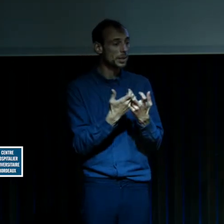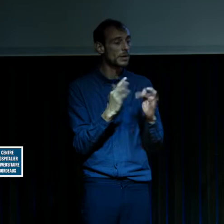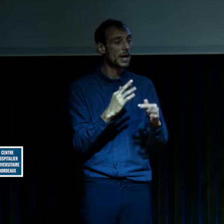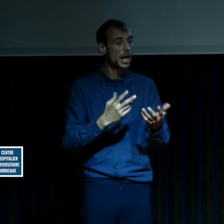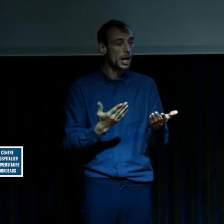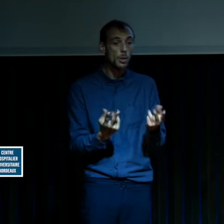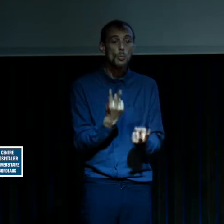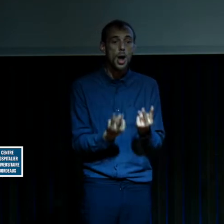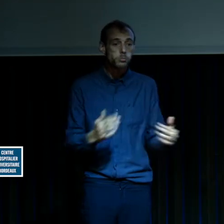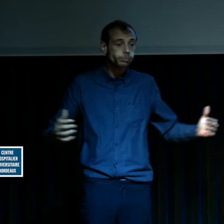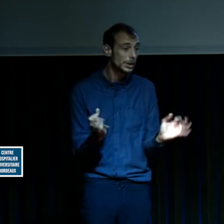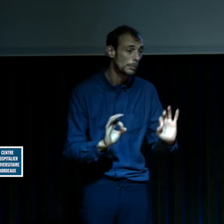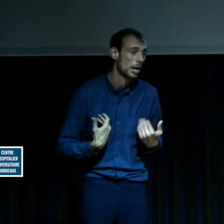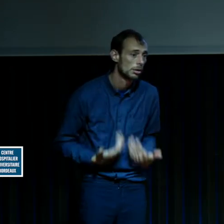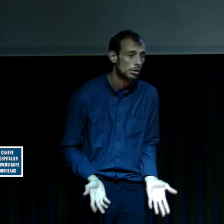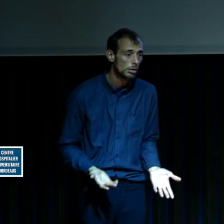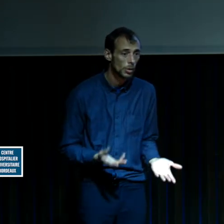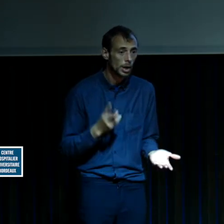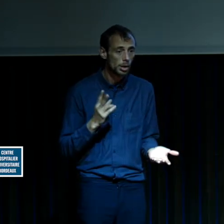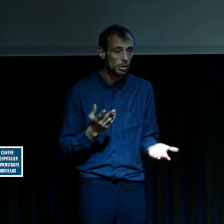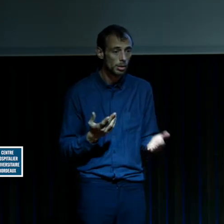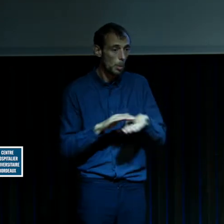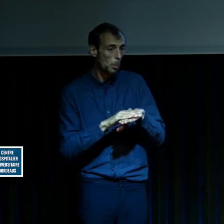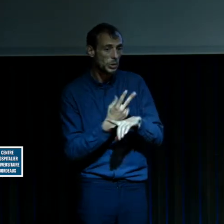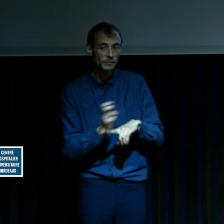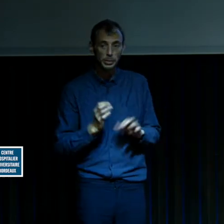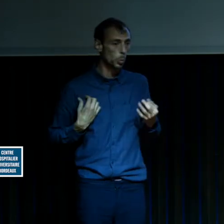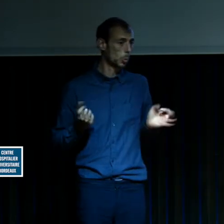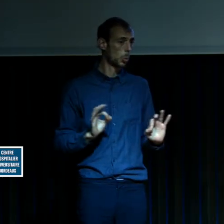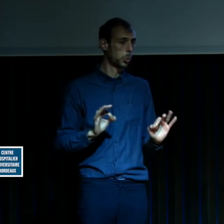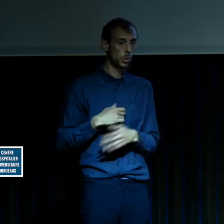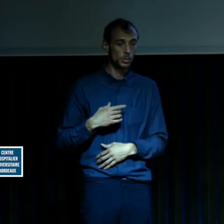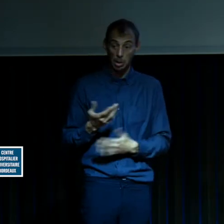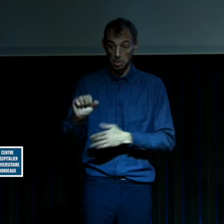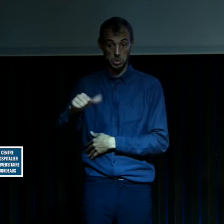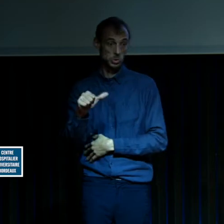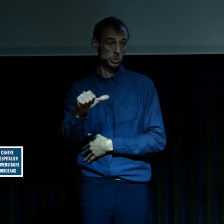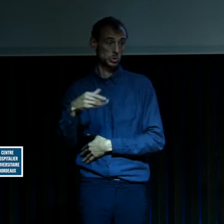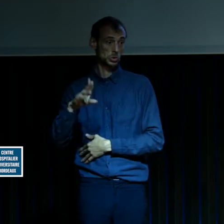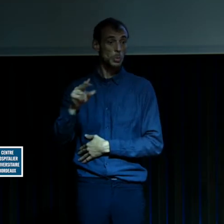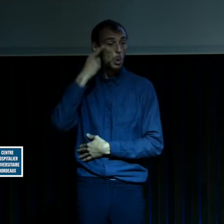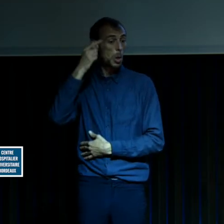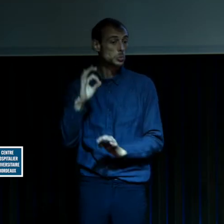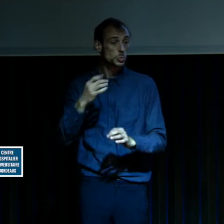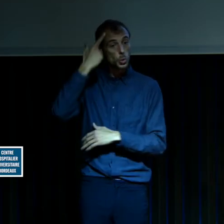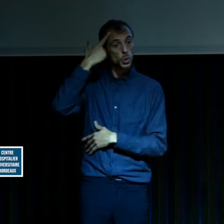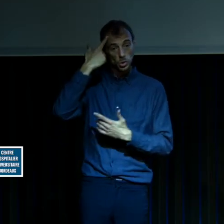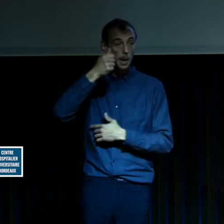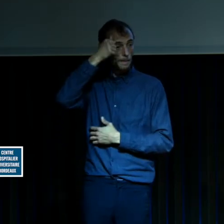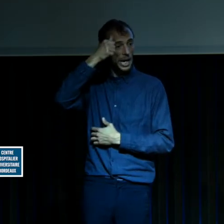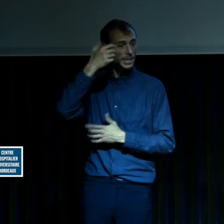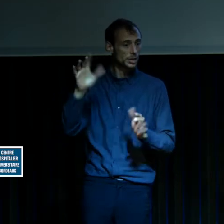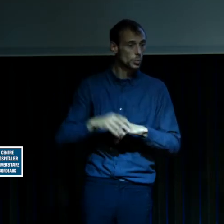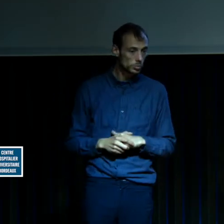donc voilà, j'avais aucun facteur de risque, donc ils ont mis ça sur le compte de migraine et du coup, ils m'ont aiguillé